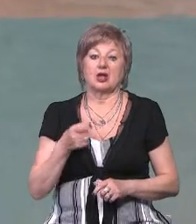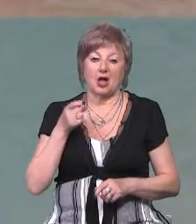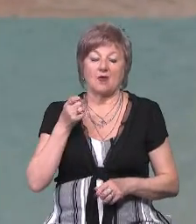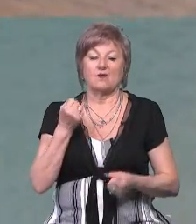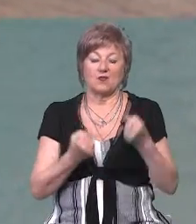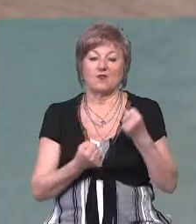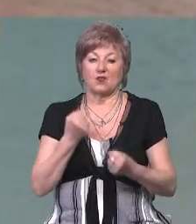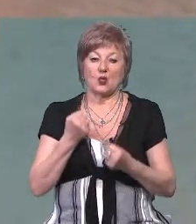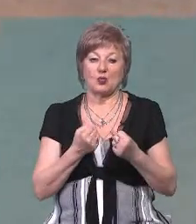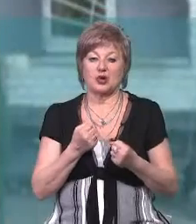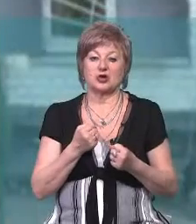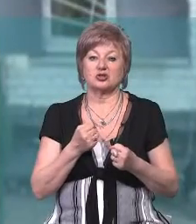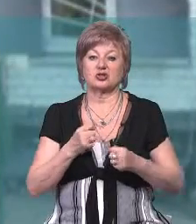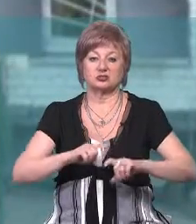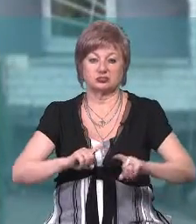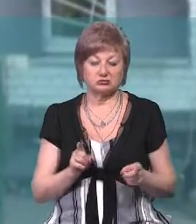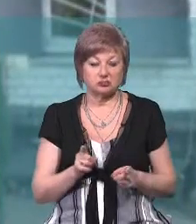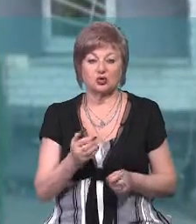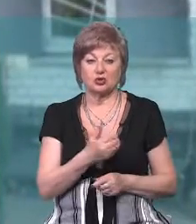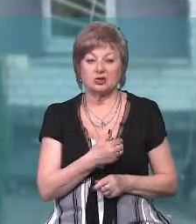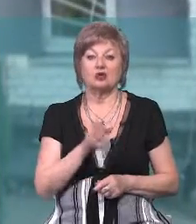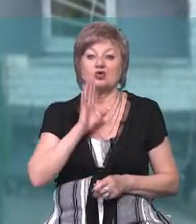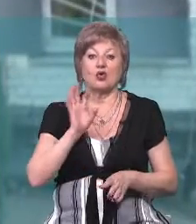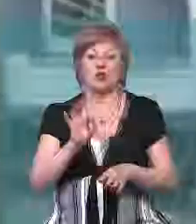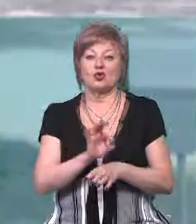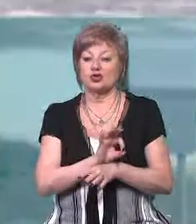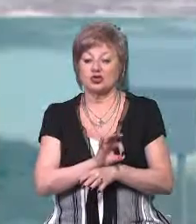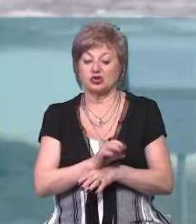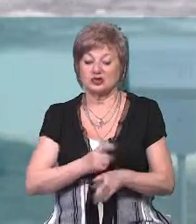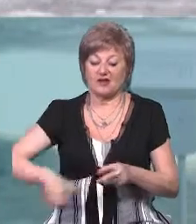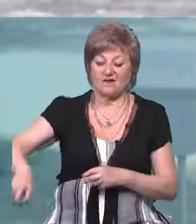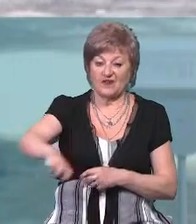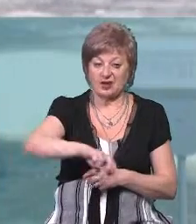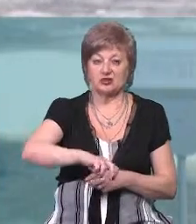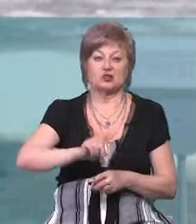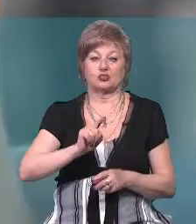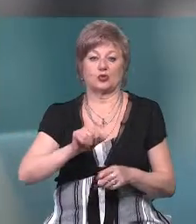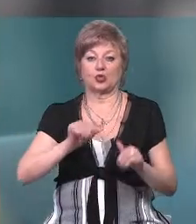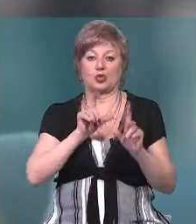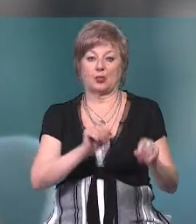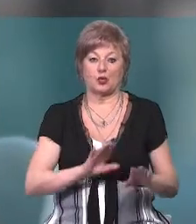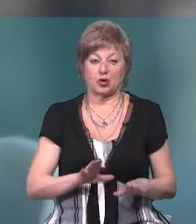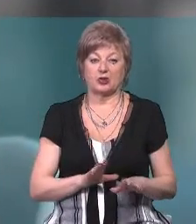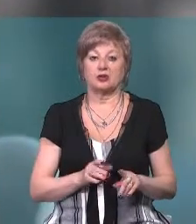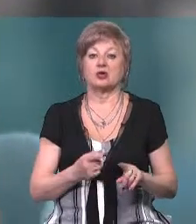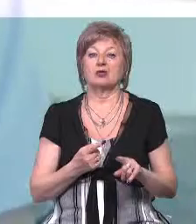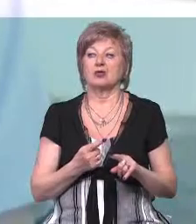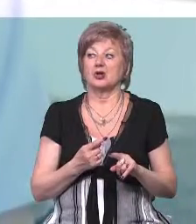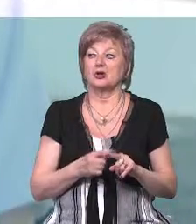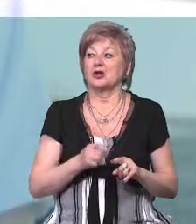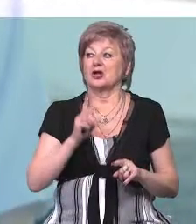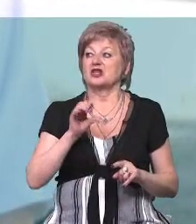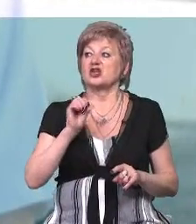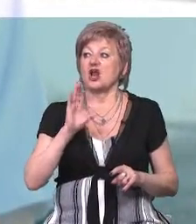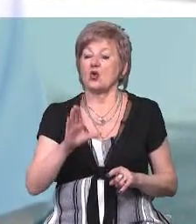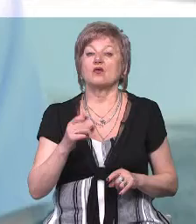щоб його затримати. Моя дружина вийшла, щоб він нікуди не поїхав. Свідком події став запоріжець Денис Кисельов. Я